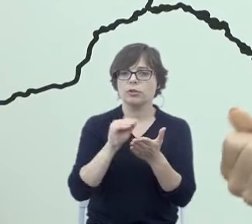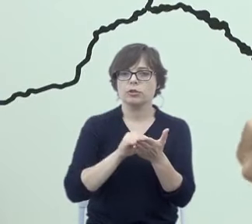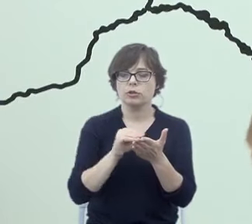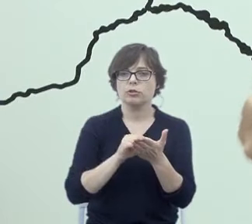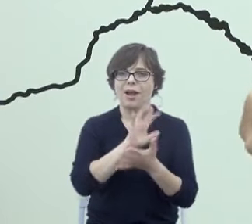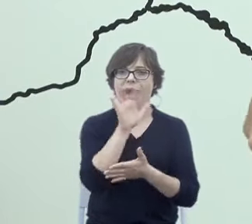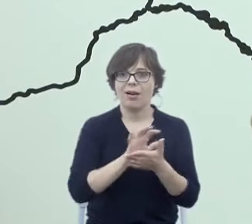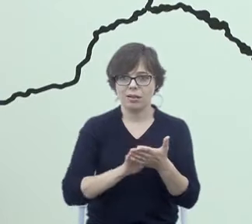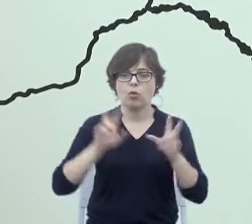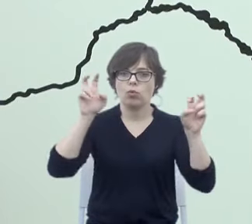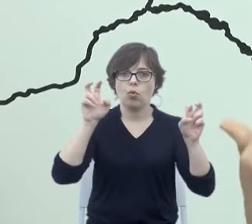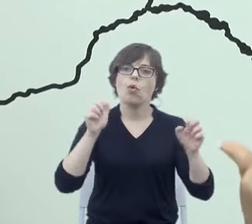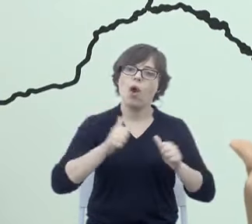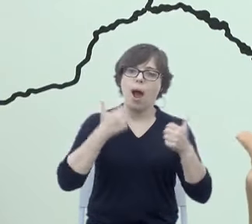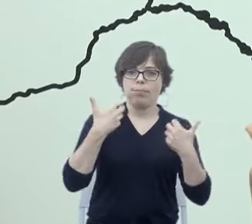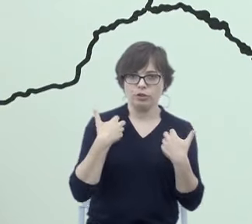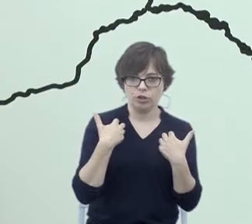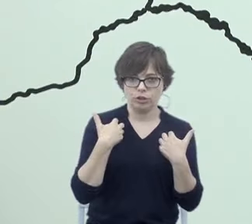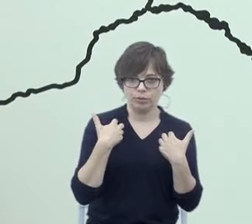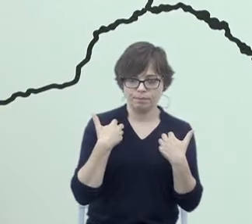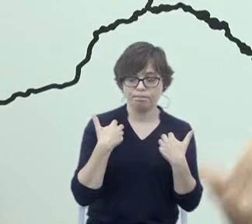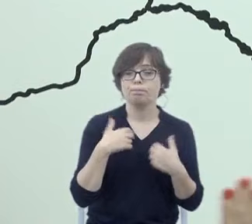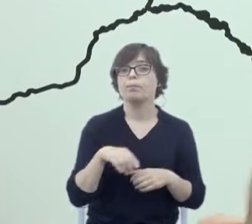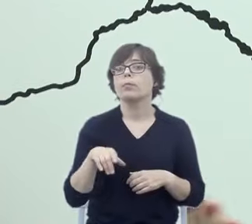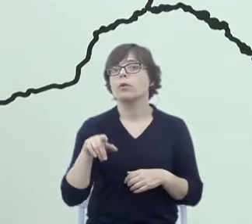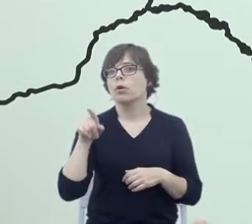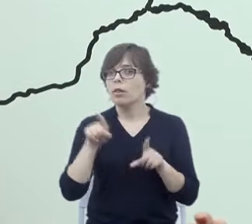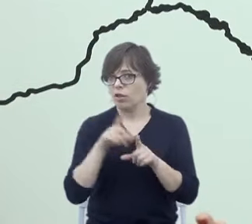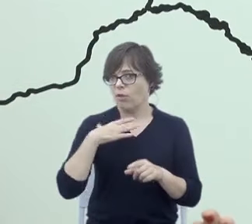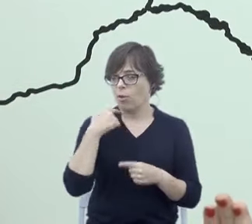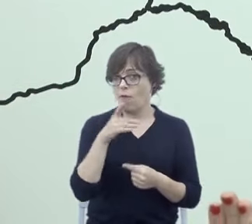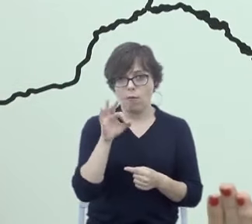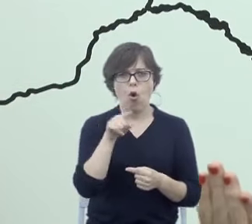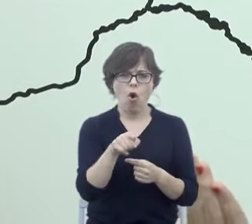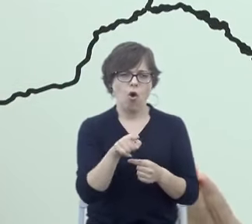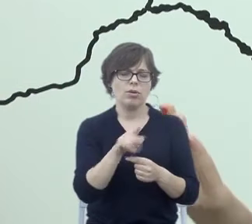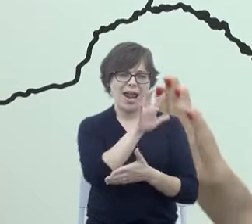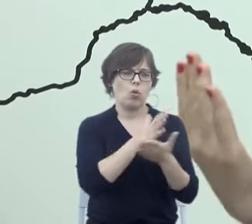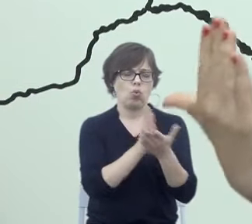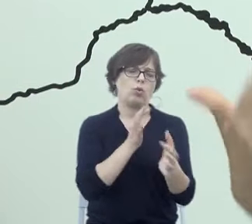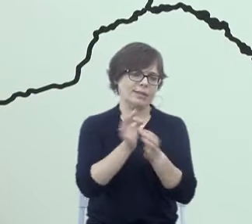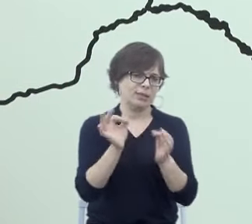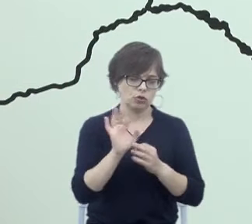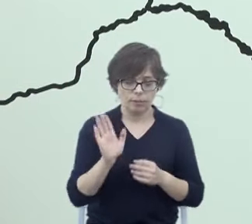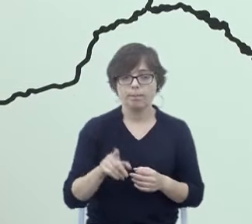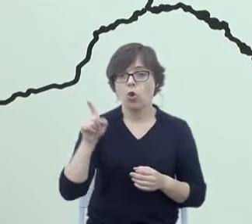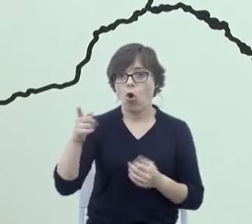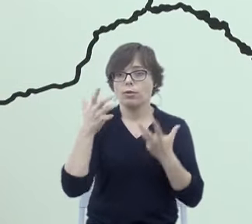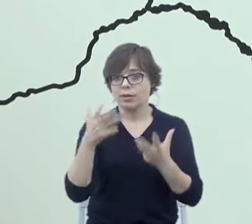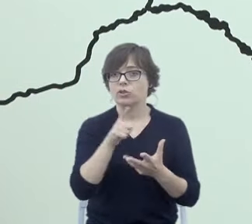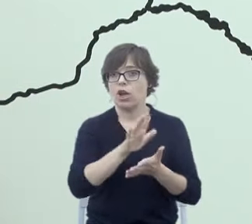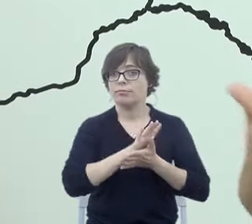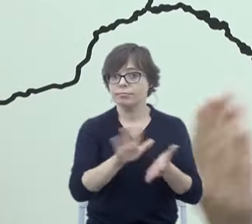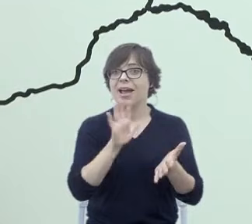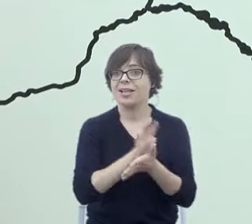piszą artykuł Aby żyć. I to też tutaj warto powiedzieć, bo oni, jak gdyby to jest historia już tego artykułu, oni chcieli go opublikować w